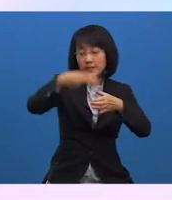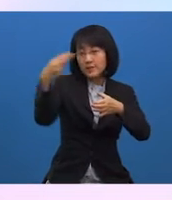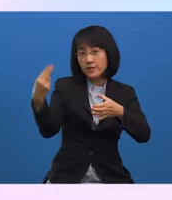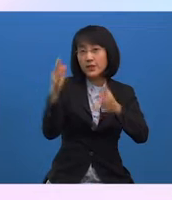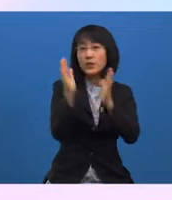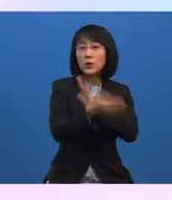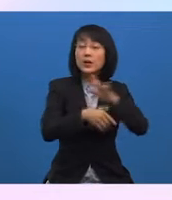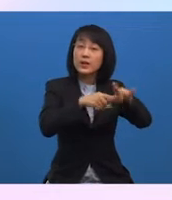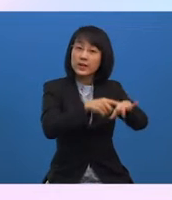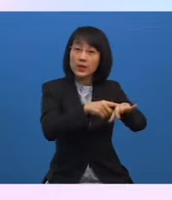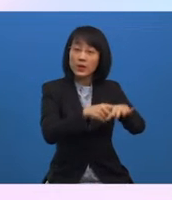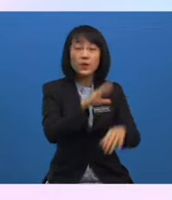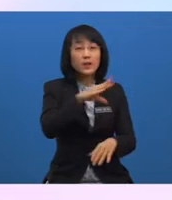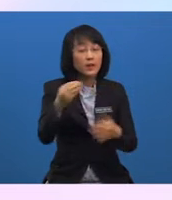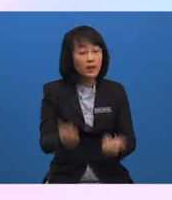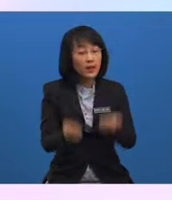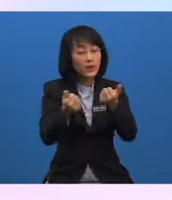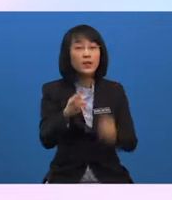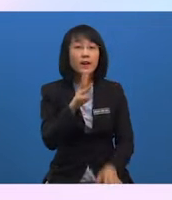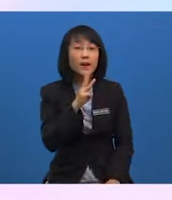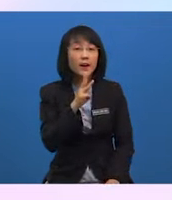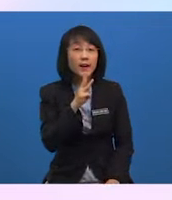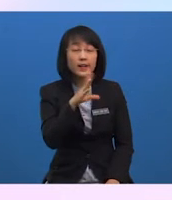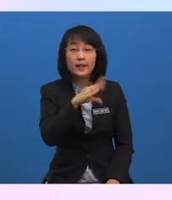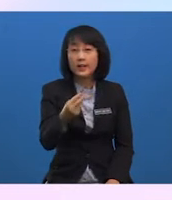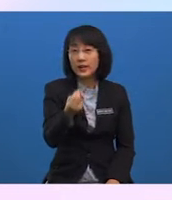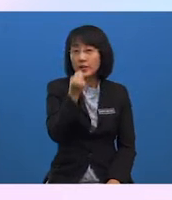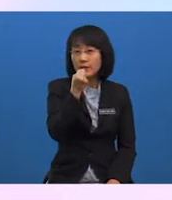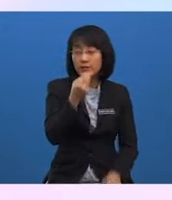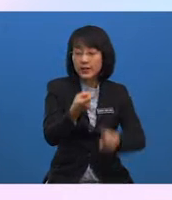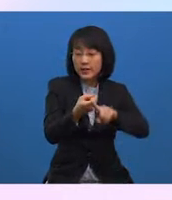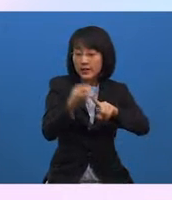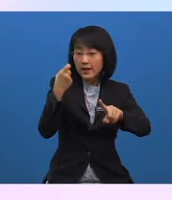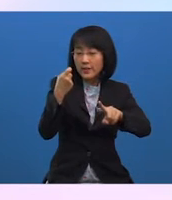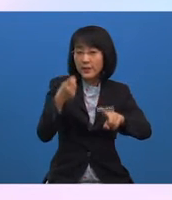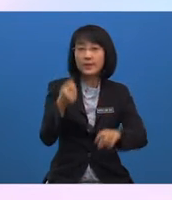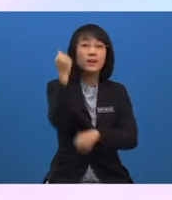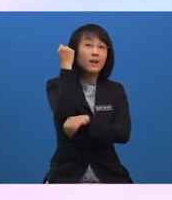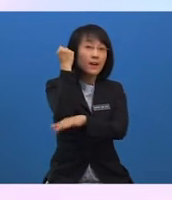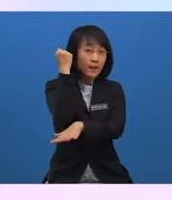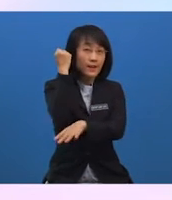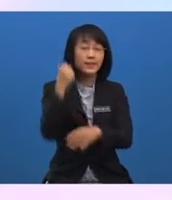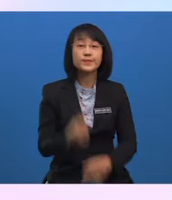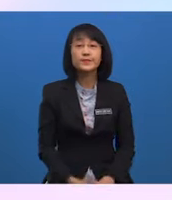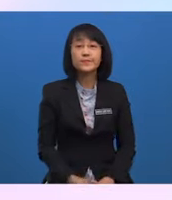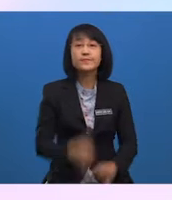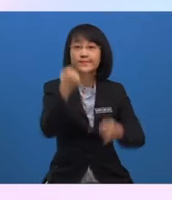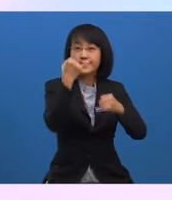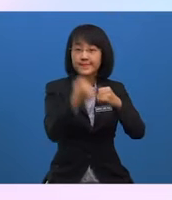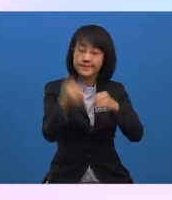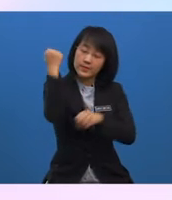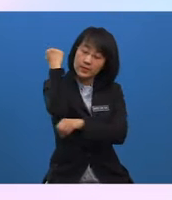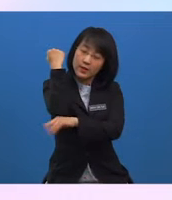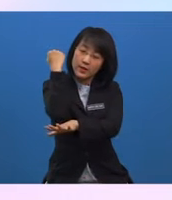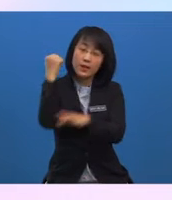daun dan mengangkut air dan nutrien daripada akar. Akhir sekali, akar